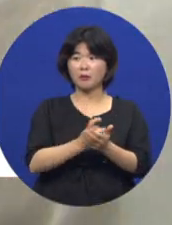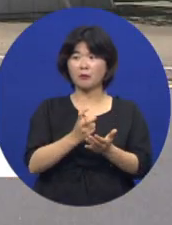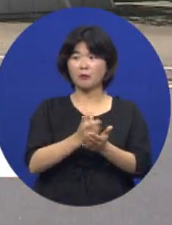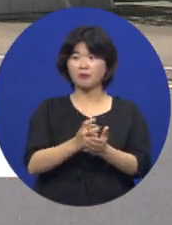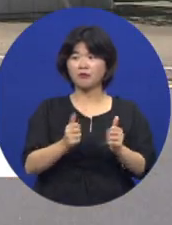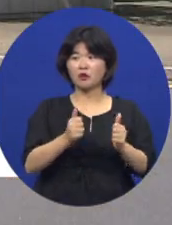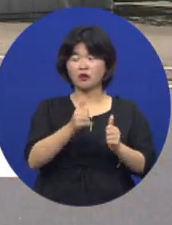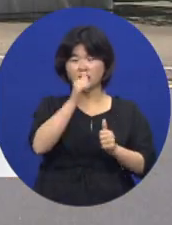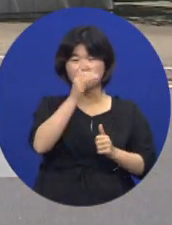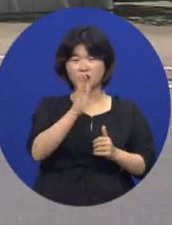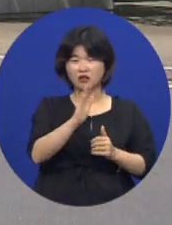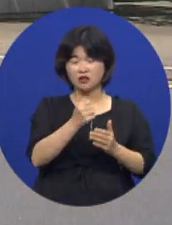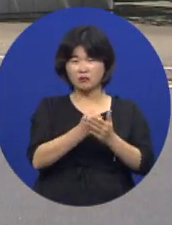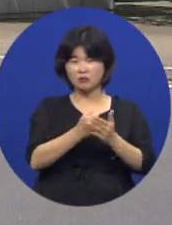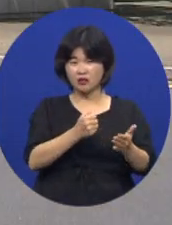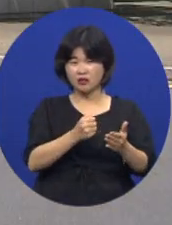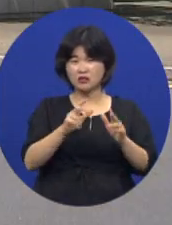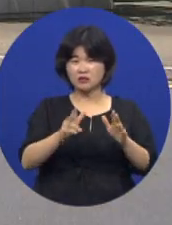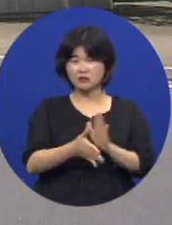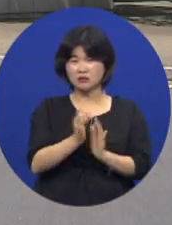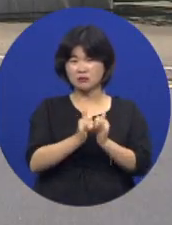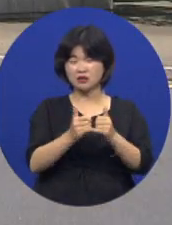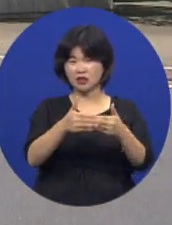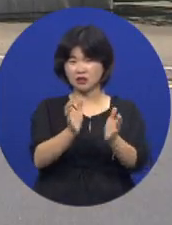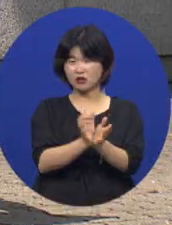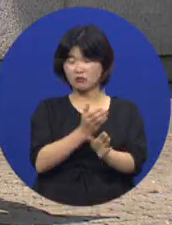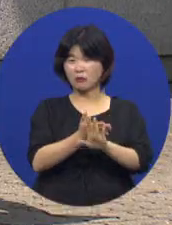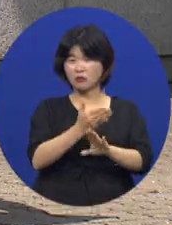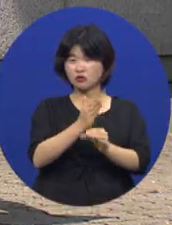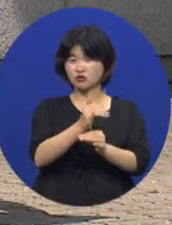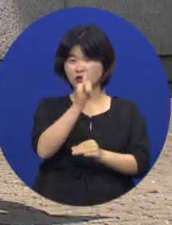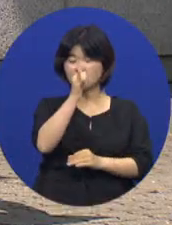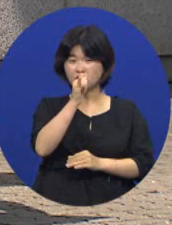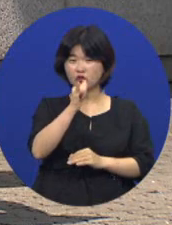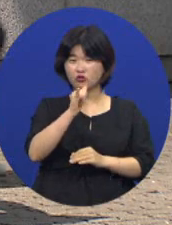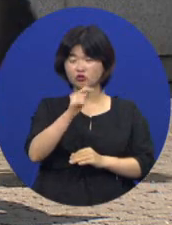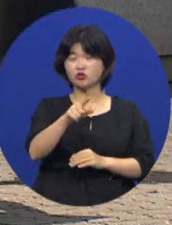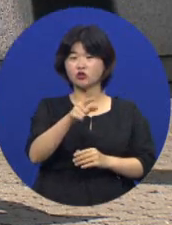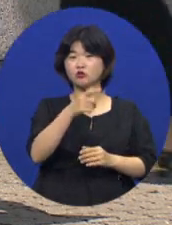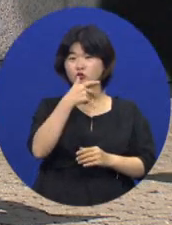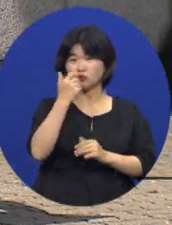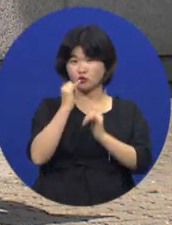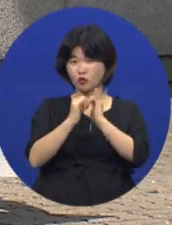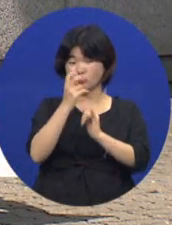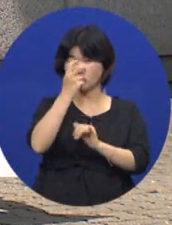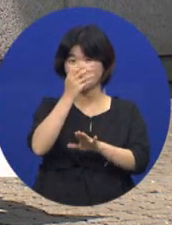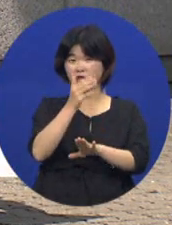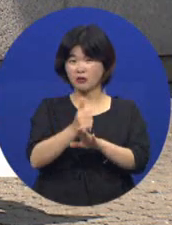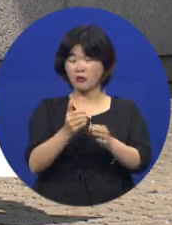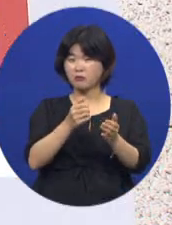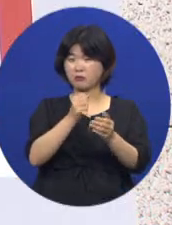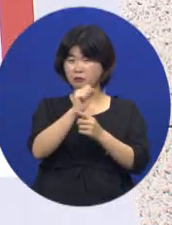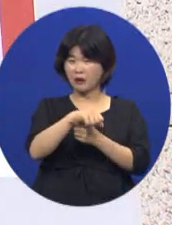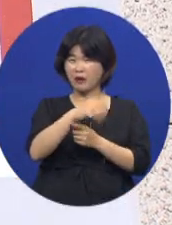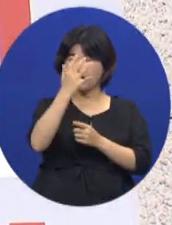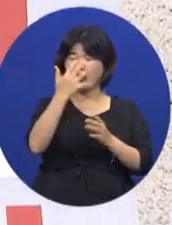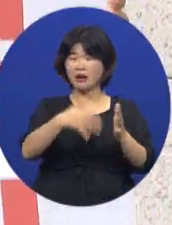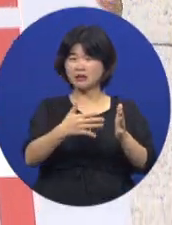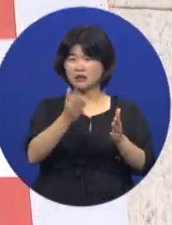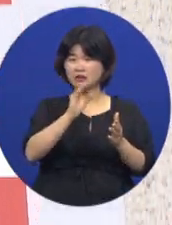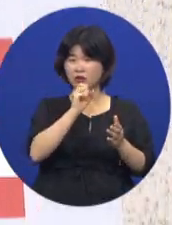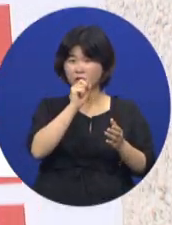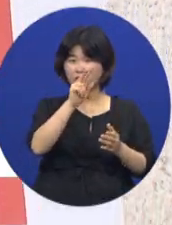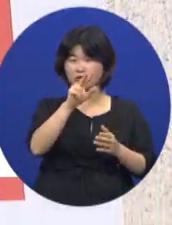말씀드려요 시민단체들은 반발했습니다 도민 공론 조사결과는 개설 허가 불어 였는데도 원희룡 지사가